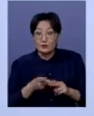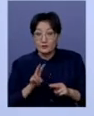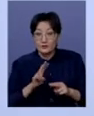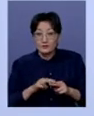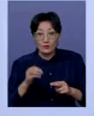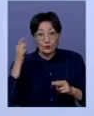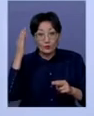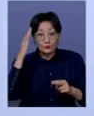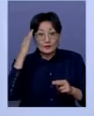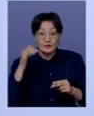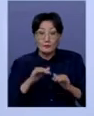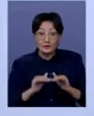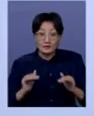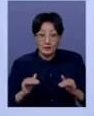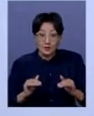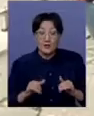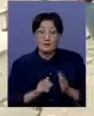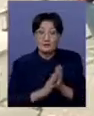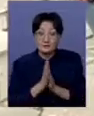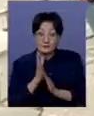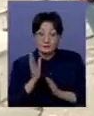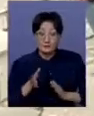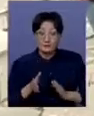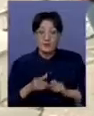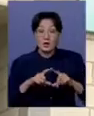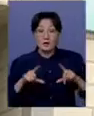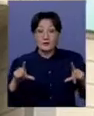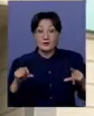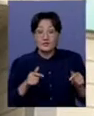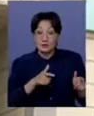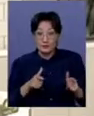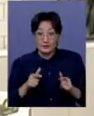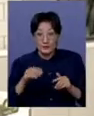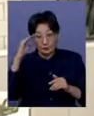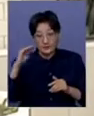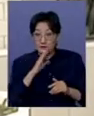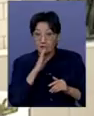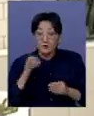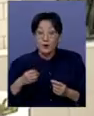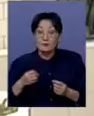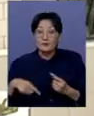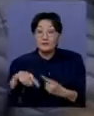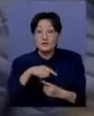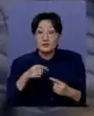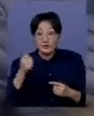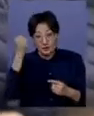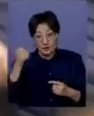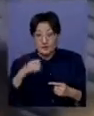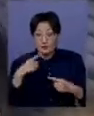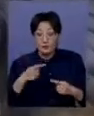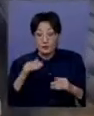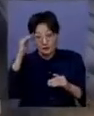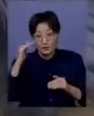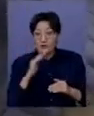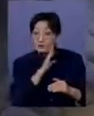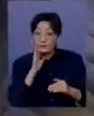қабілетті азаматтар мен азаматшалар қалыптасады. Мектепке сақадай сай болған ата-аналар жомарт жандарға алғысын жаудырып жатыр. Аналар